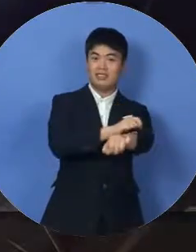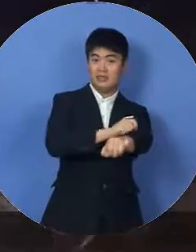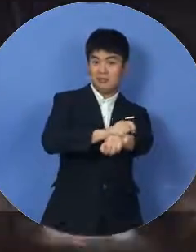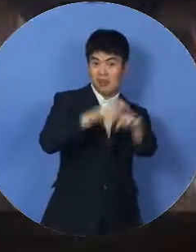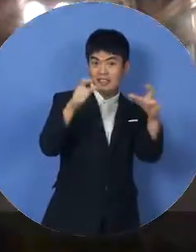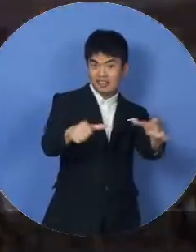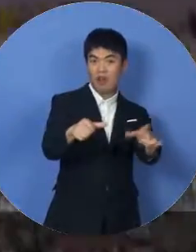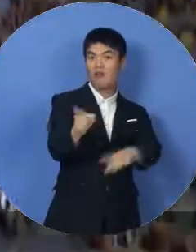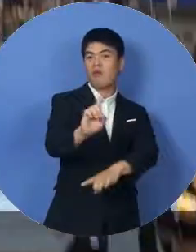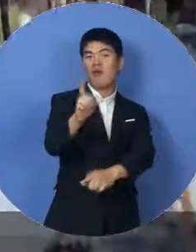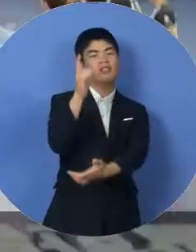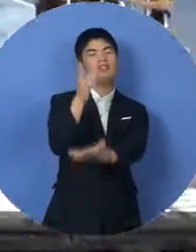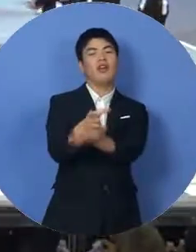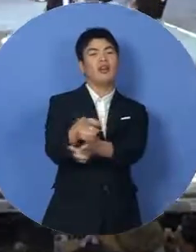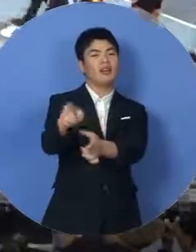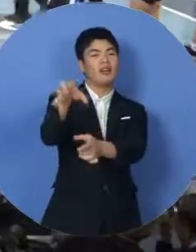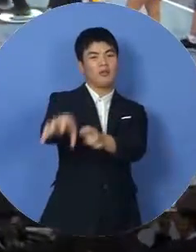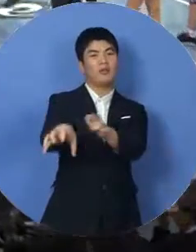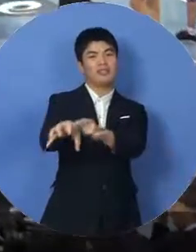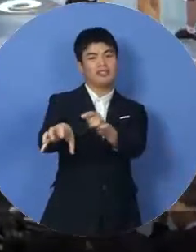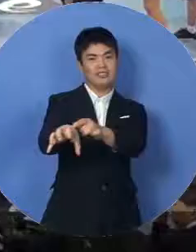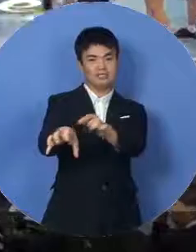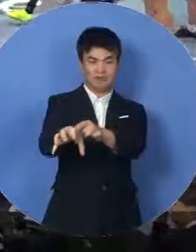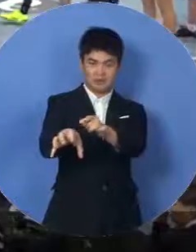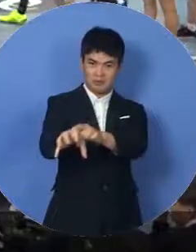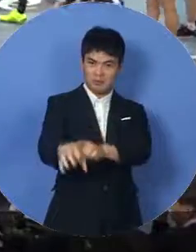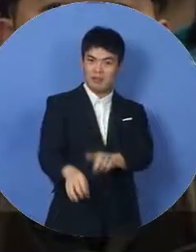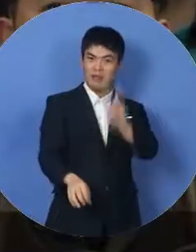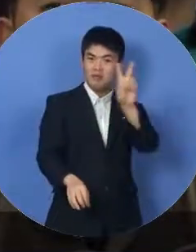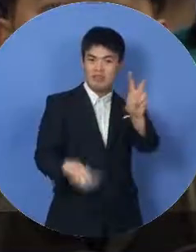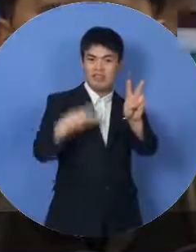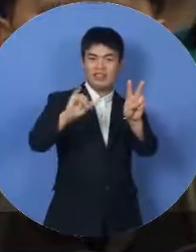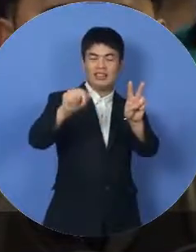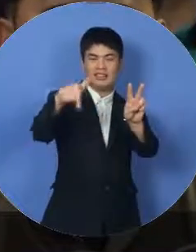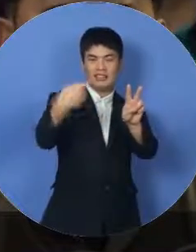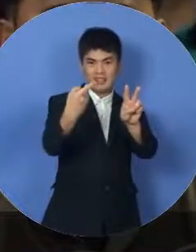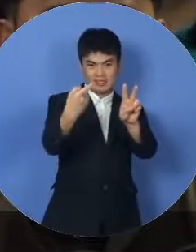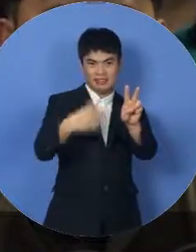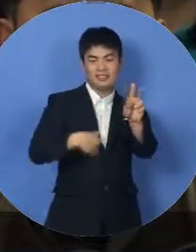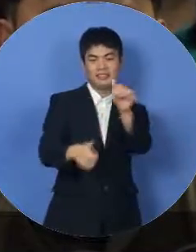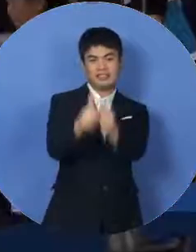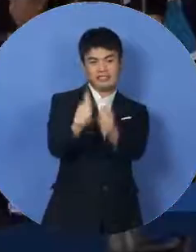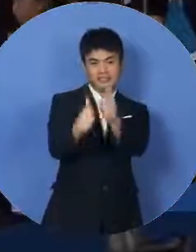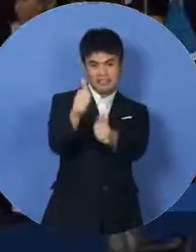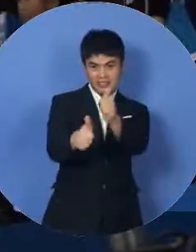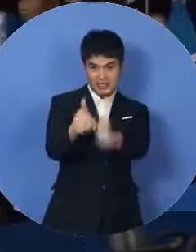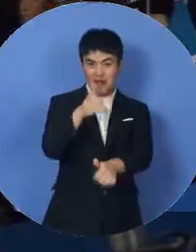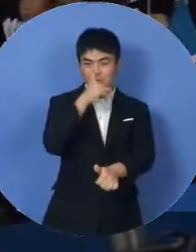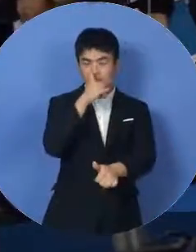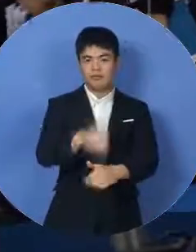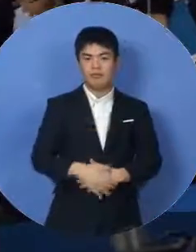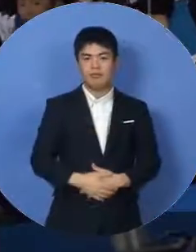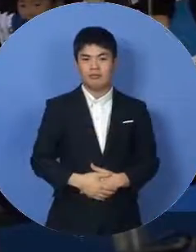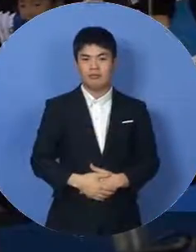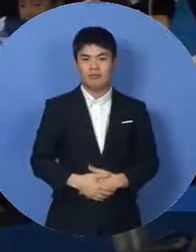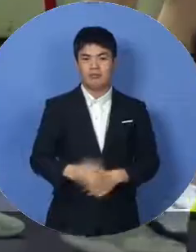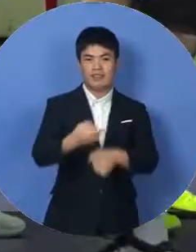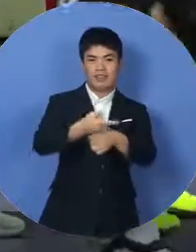대구 특별시 천안에서 2017-2018 V리그 개막전이 14일 오후 2시 유관순 체육관에서